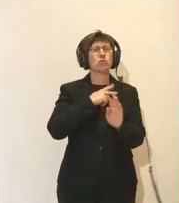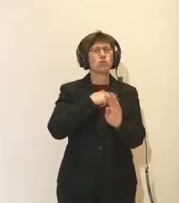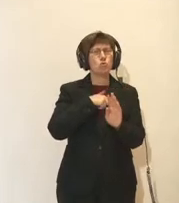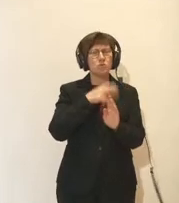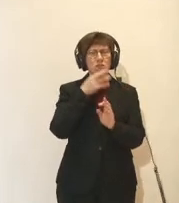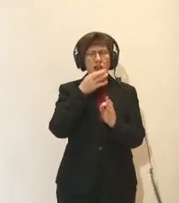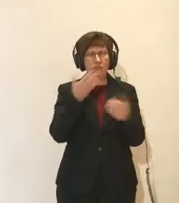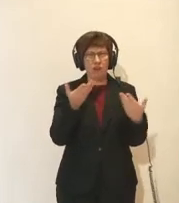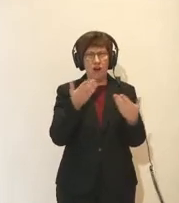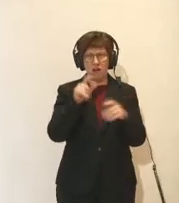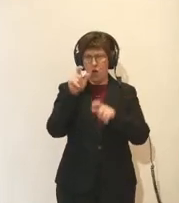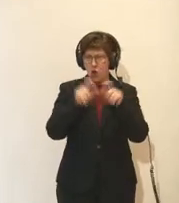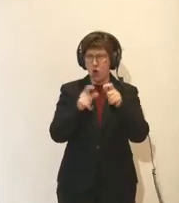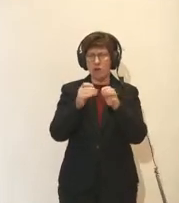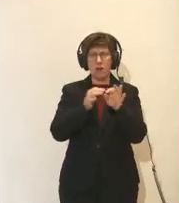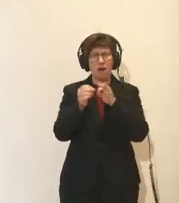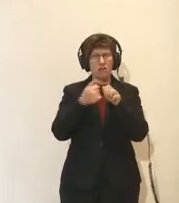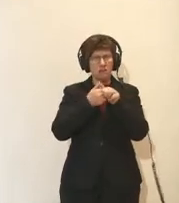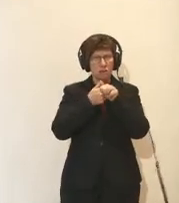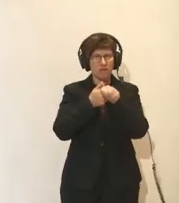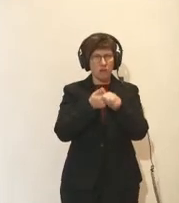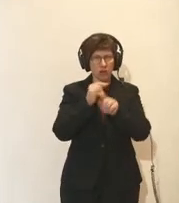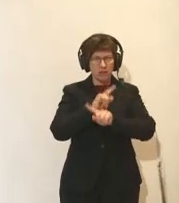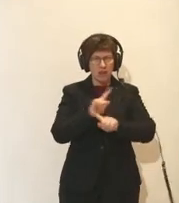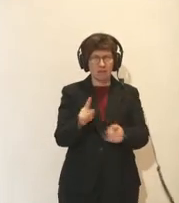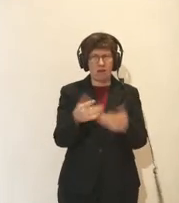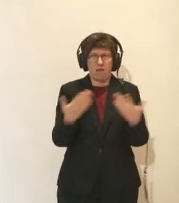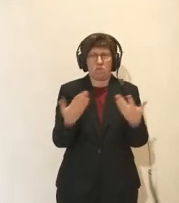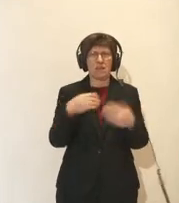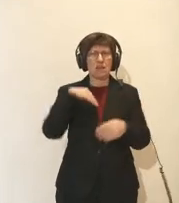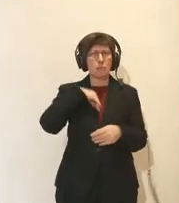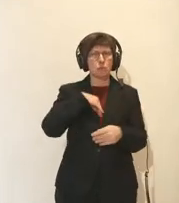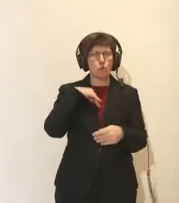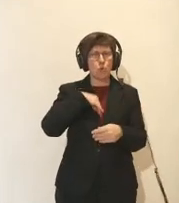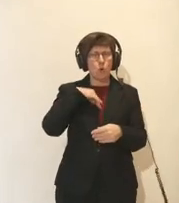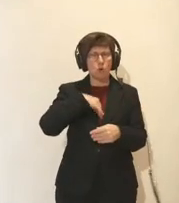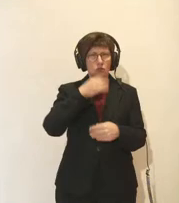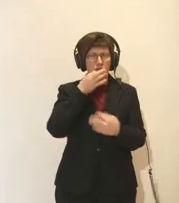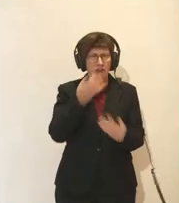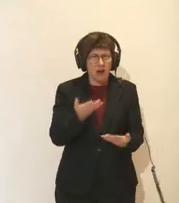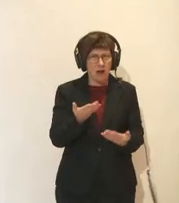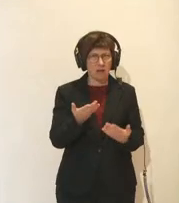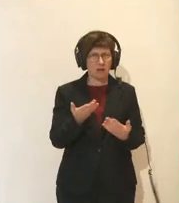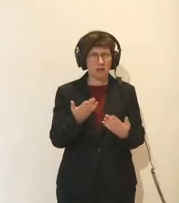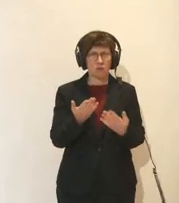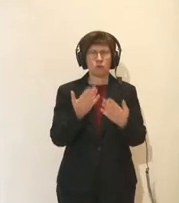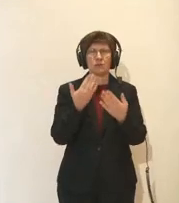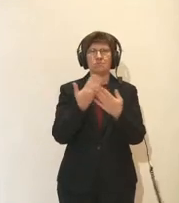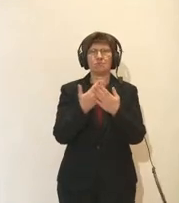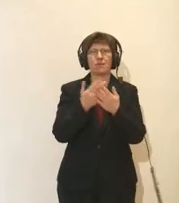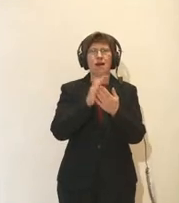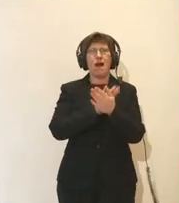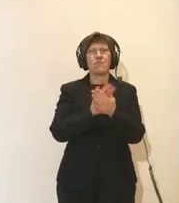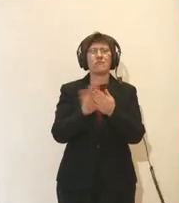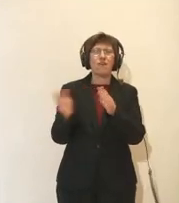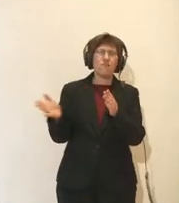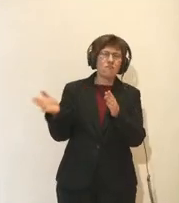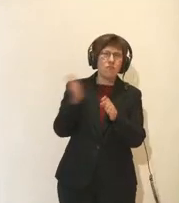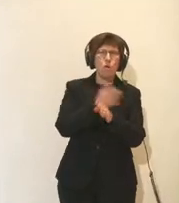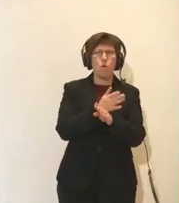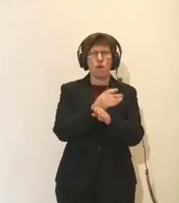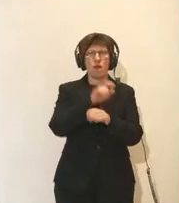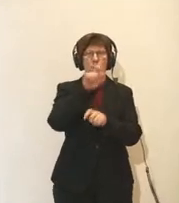menschen sich an die maßnahme halten das ist eine psychologische frage stellen und hier ein paar früher auch menschen